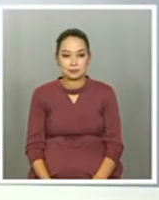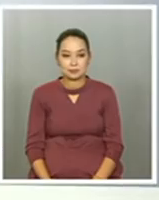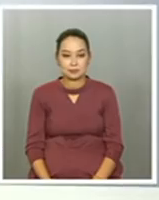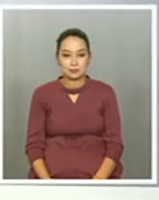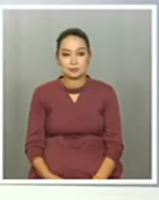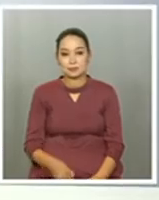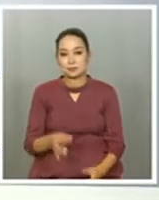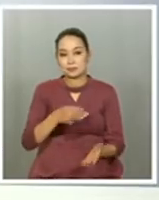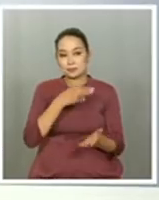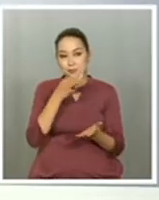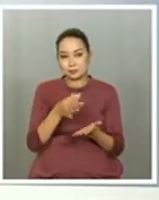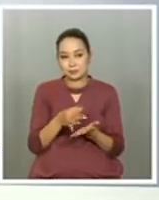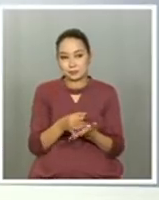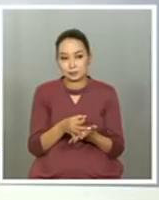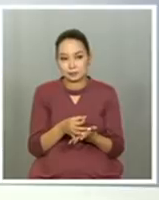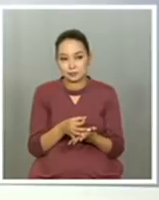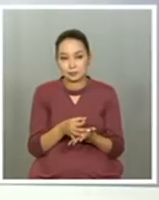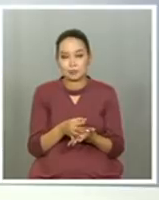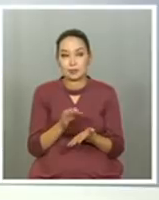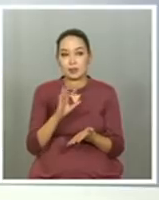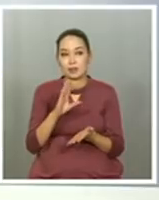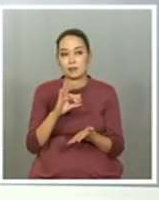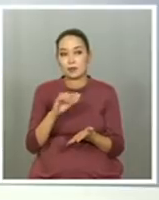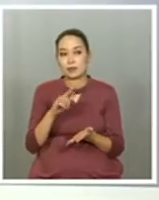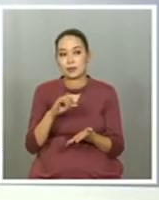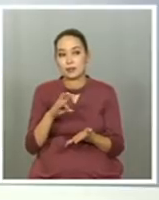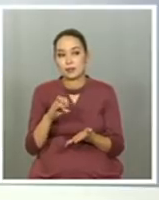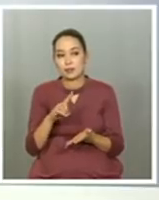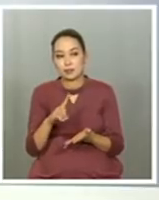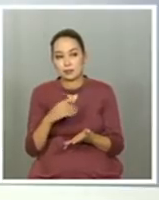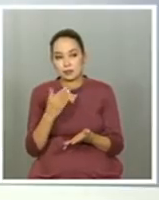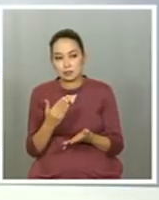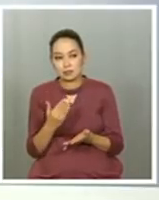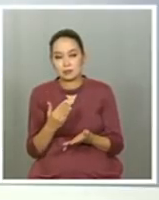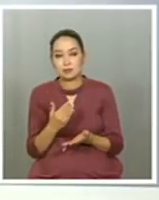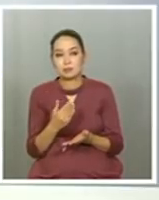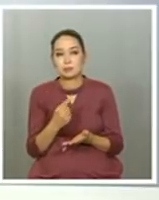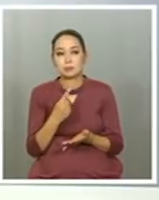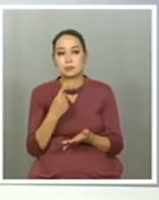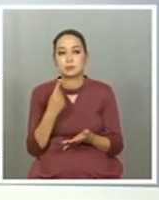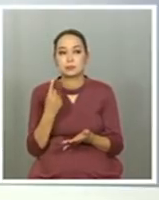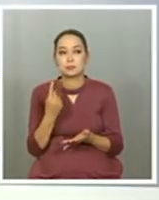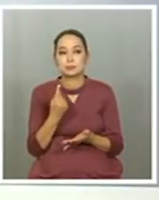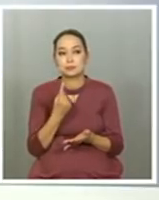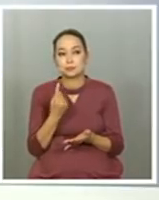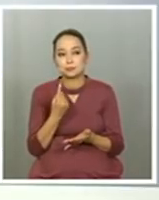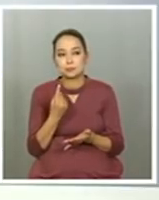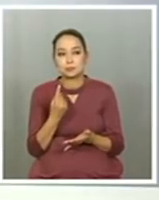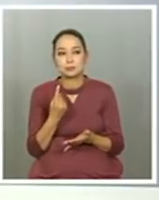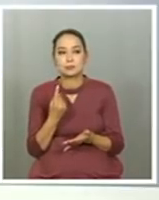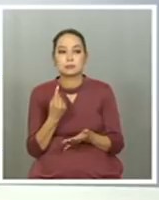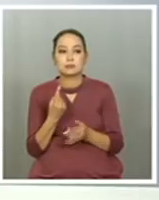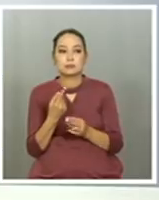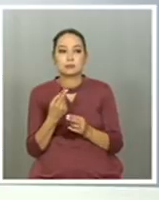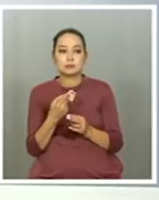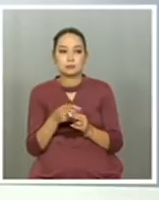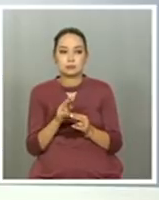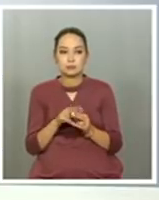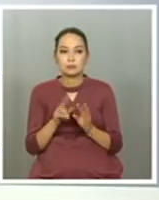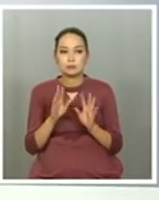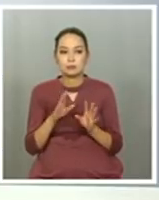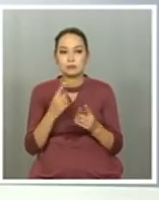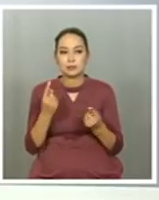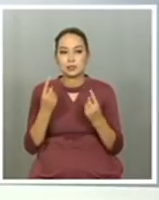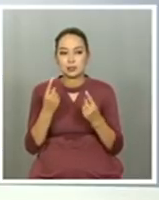Жауабы. Авагенез аналық жыныс жасушаларының дамуы. Аналық жыныс жасушаларының